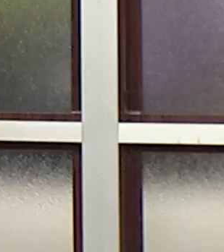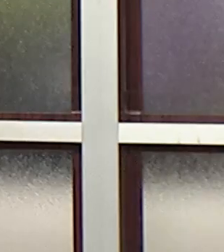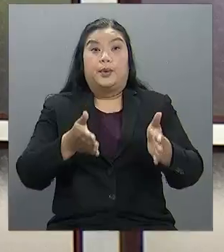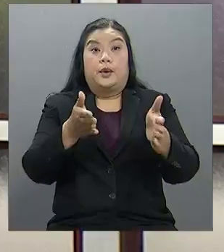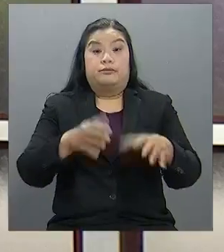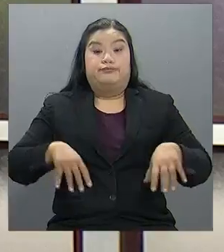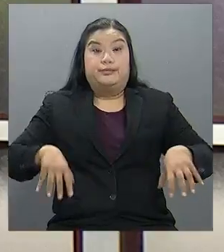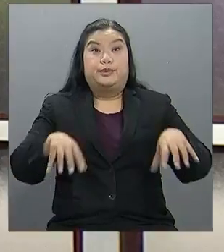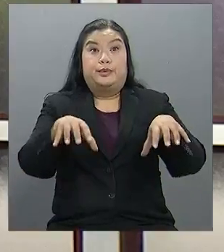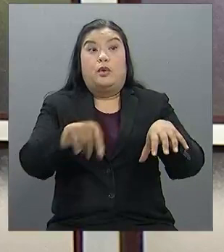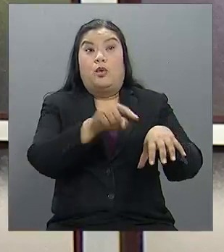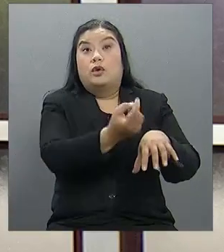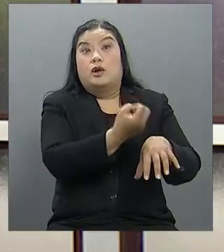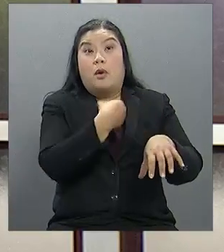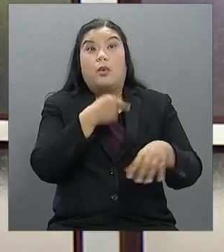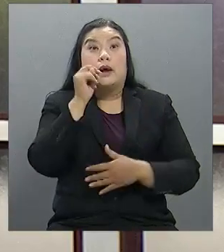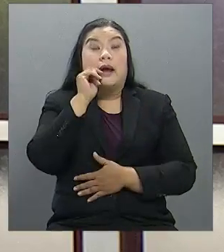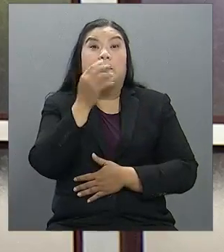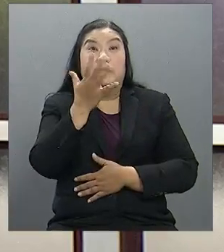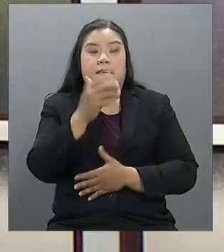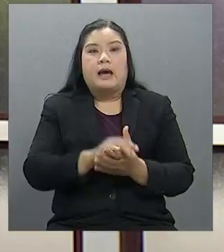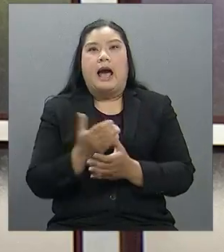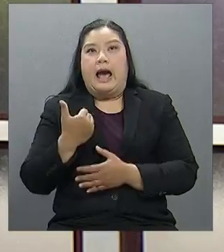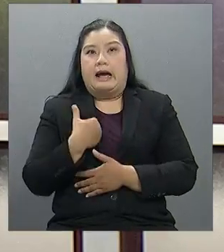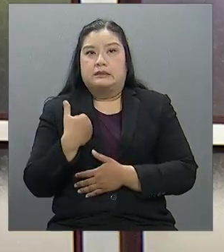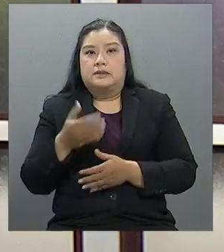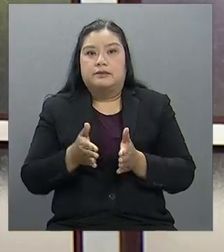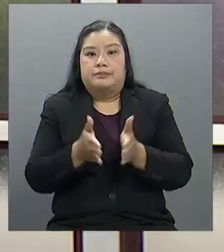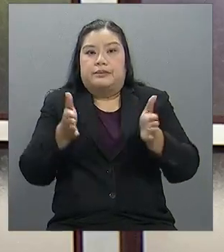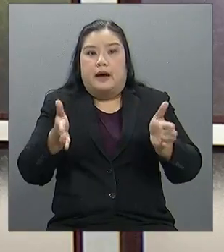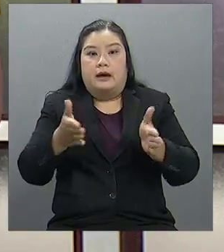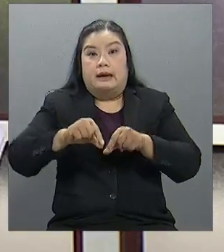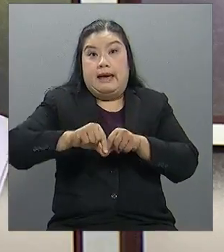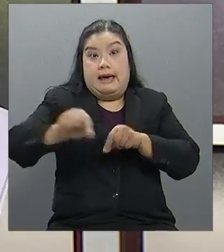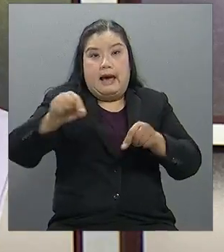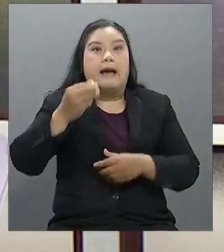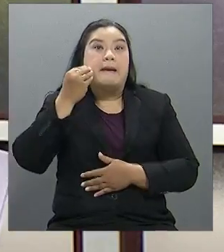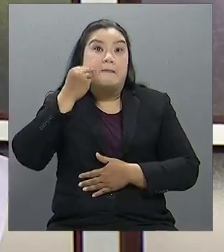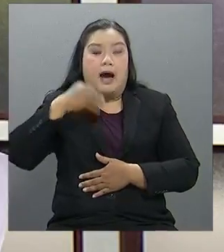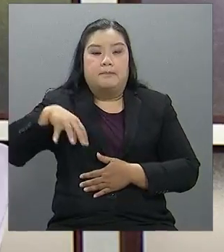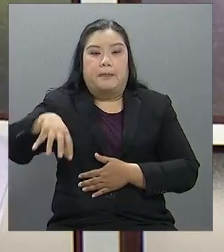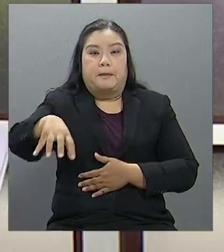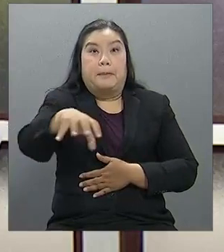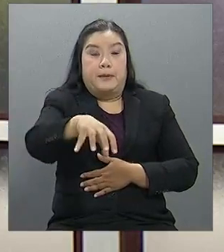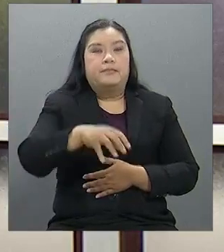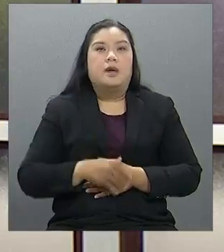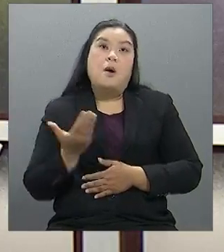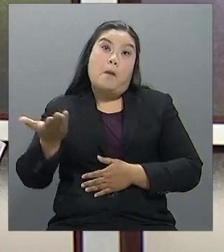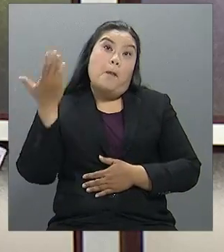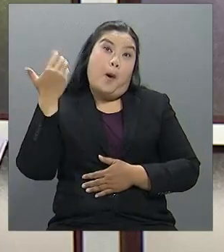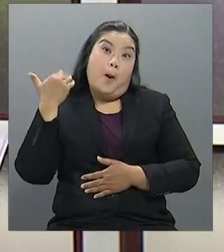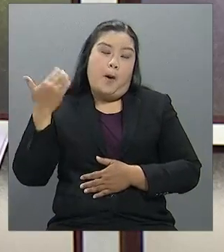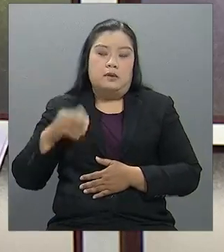ร้องเนี่ยอาจจะอยู่ไกลอาจจะมีการไปขยายถนนไปขยายเขตบ้านเรือนนะคะอาจเมื่อก่อนเนี่ยมีกันอยู่แค่นี้นะคะ